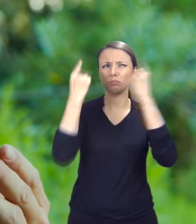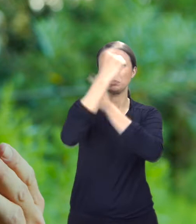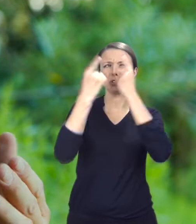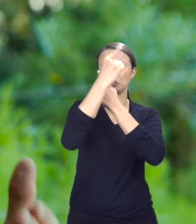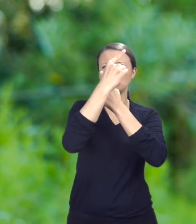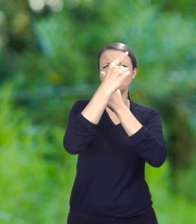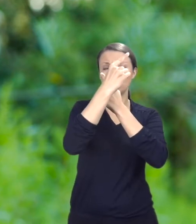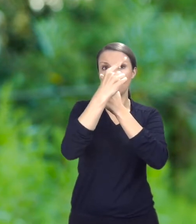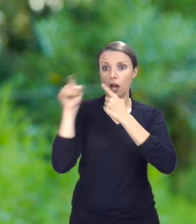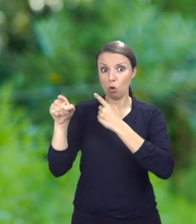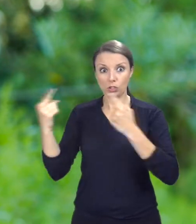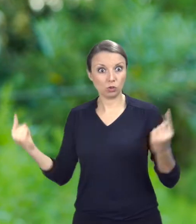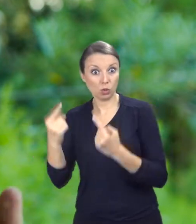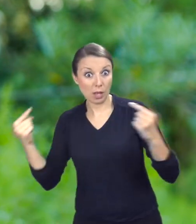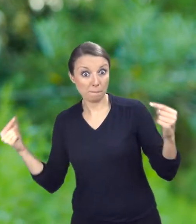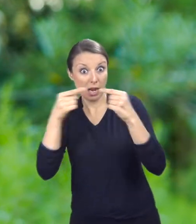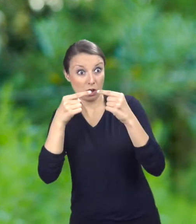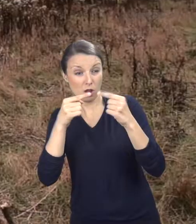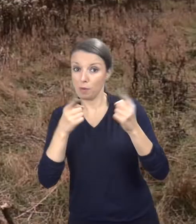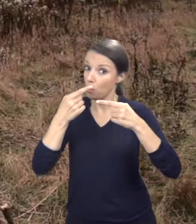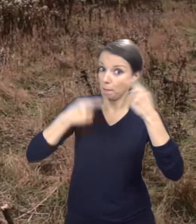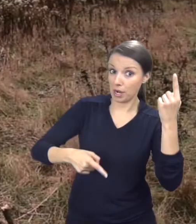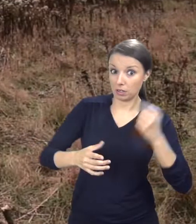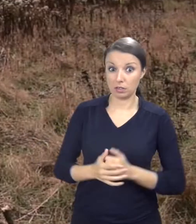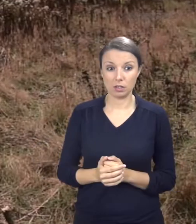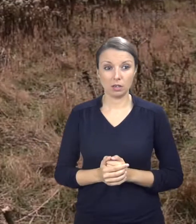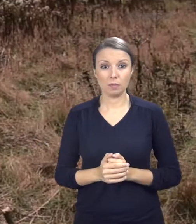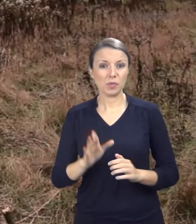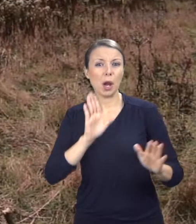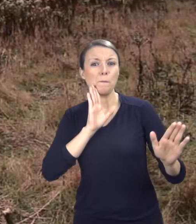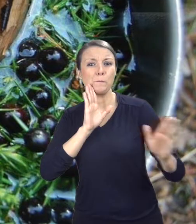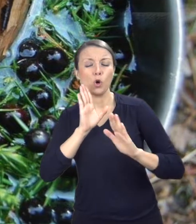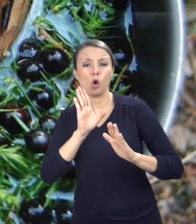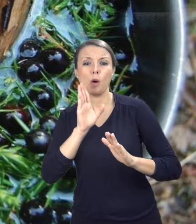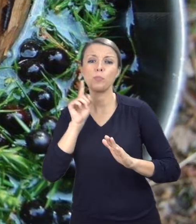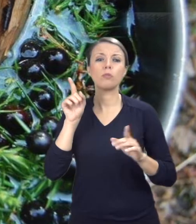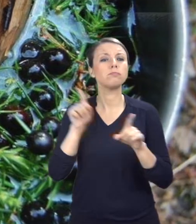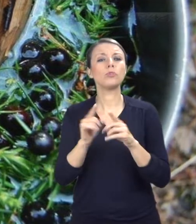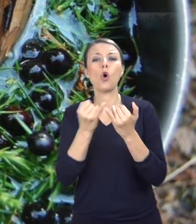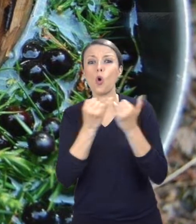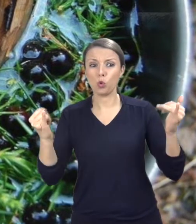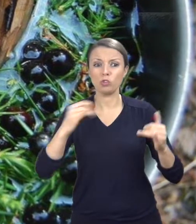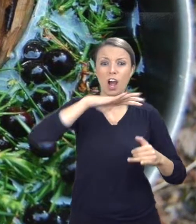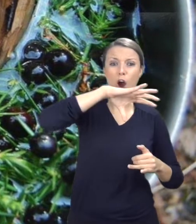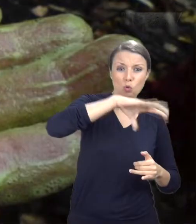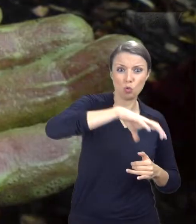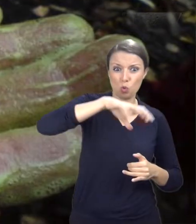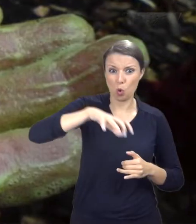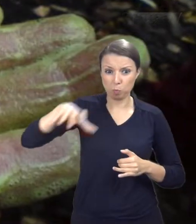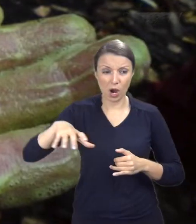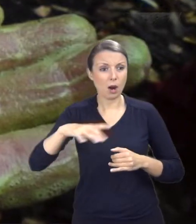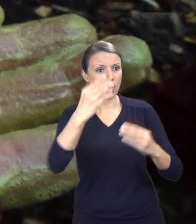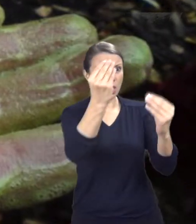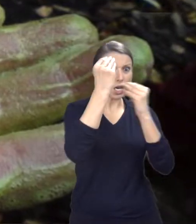będzie właściwy do danej sytuacji, czy też nie. Podobny mechanizm nauki, czerpania z wielu dziedzin, możemy przenieść właśnie do tego